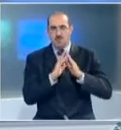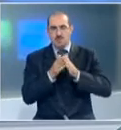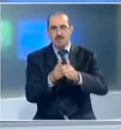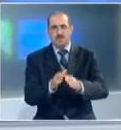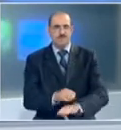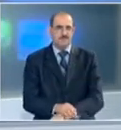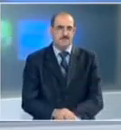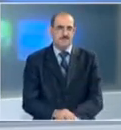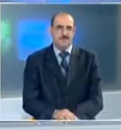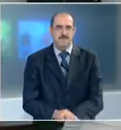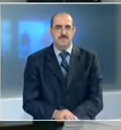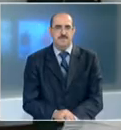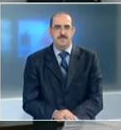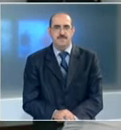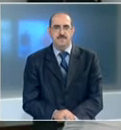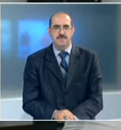المتابعة لمراد مزوار.